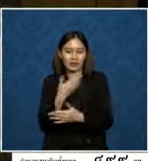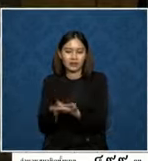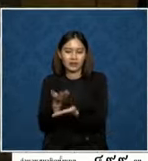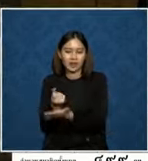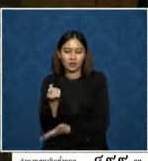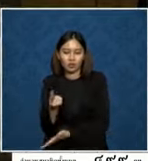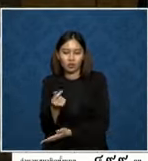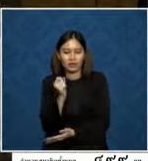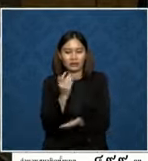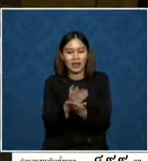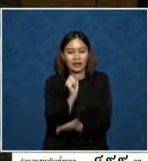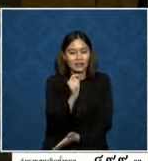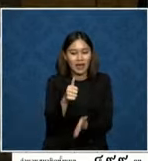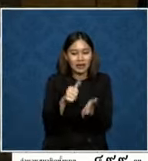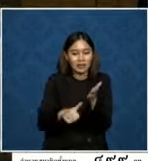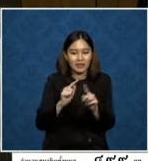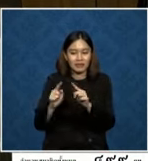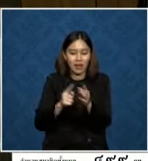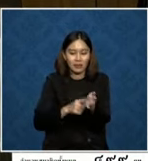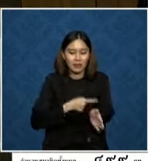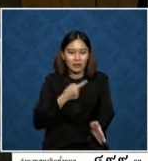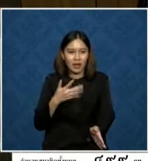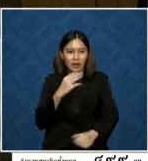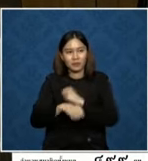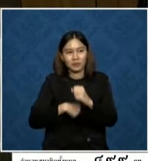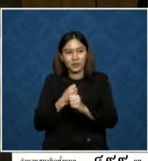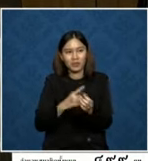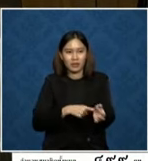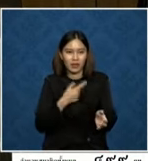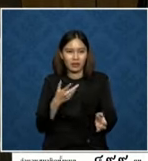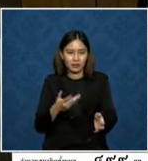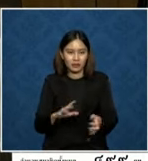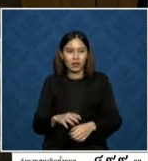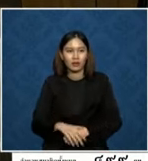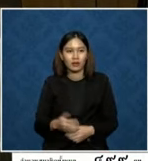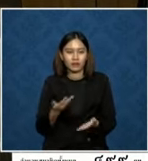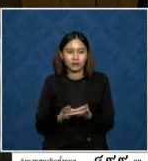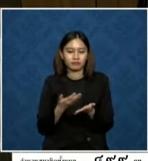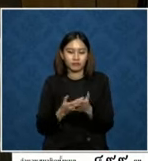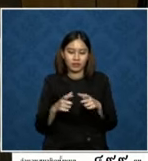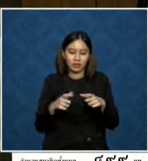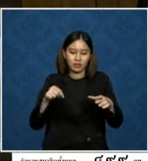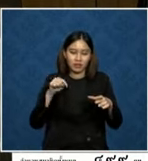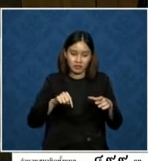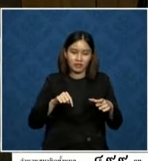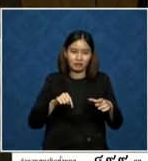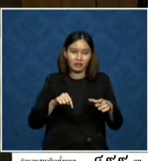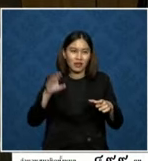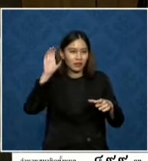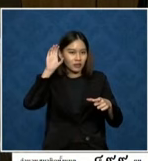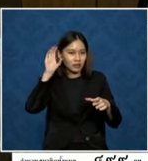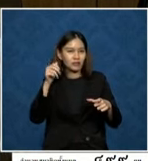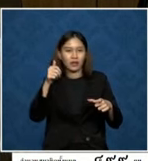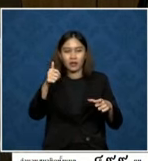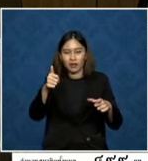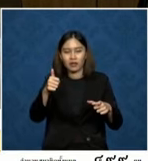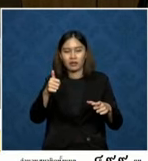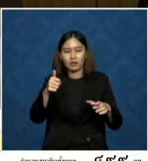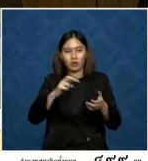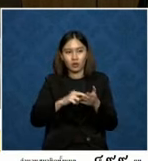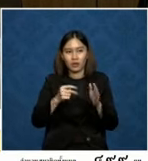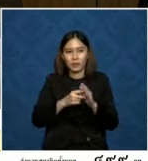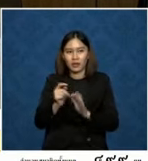การชำระหนี้เราใช้เช็คเนี่ยมานานหลายปีนะครับเช็คที่จะเป็นตราสารที่มีความเชื่อถือได้มันจะต้อง